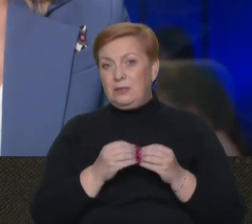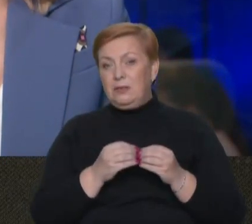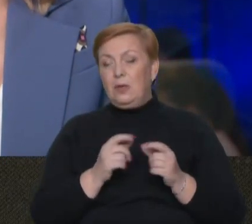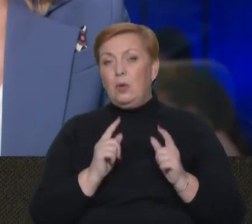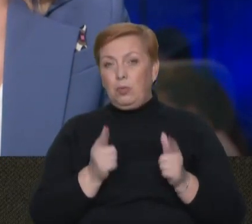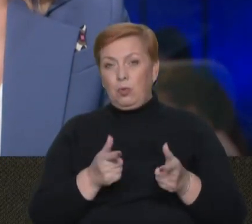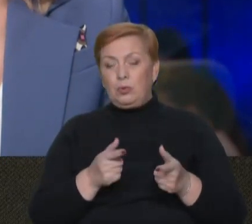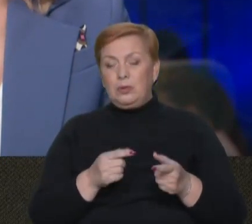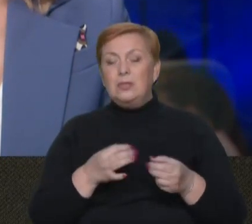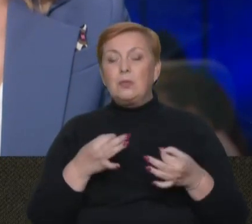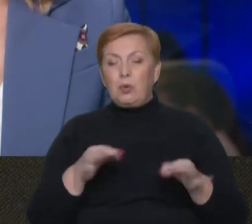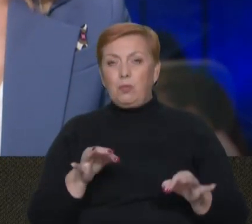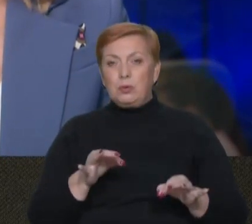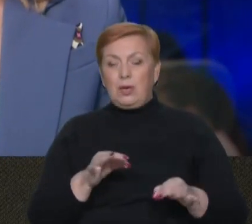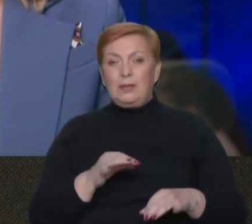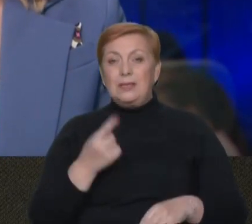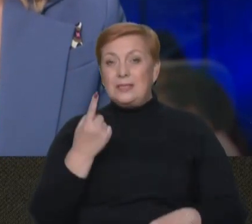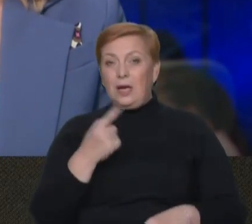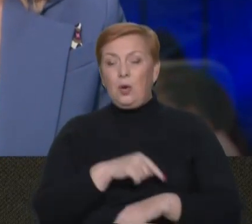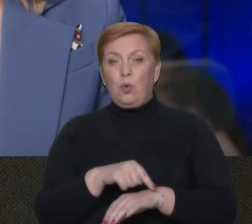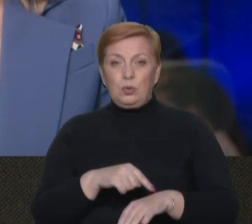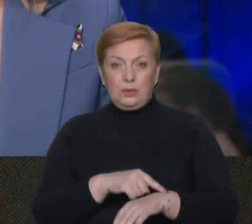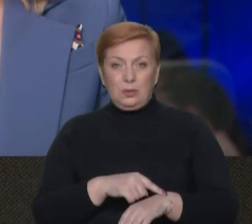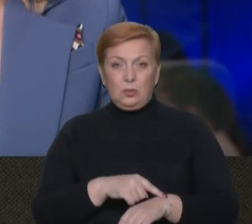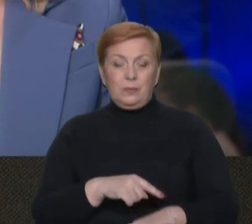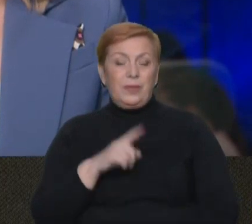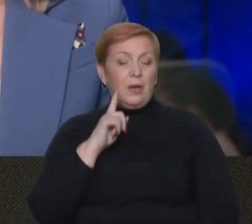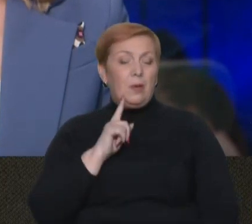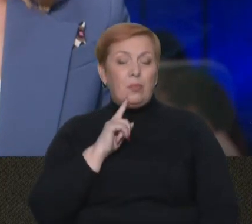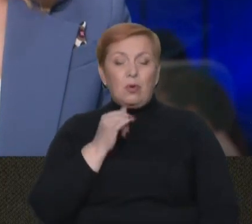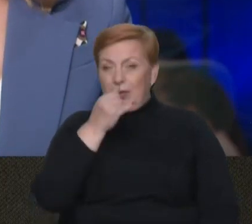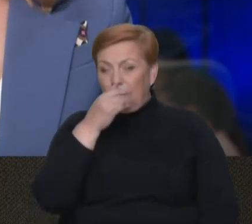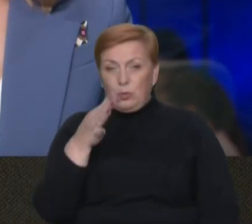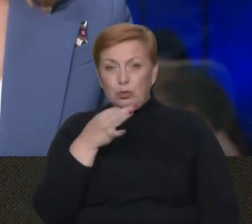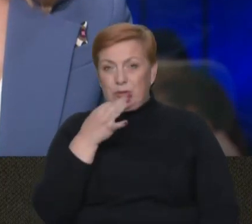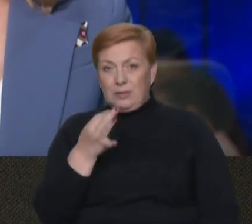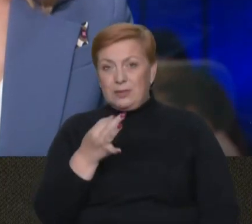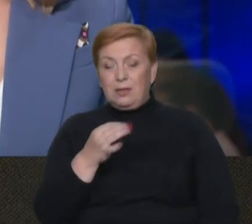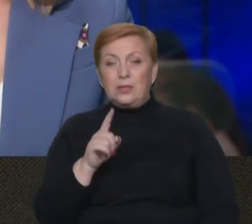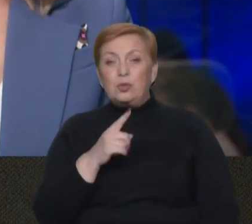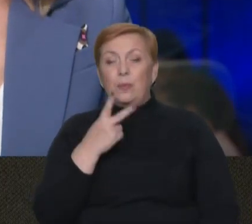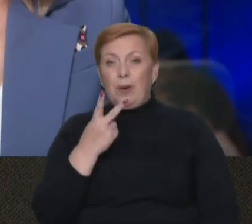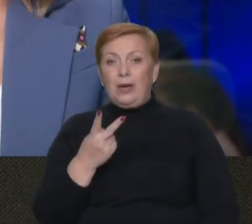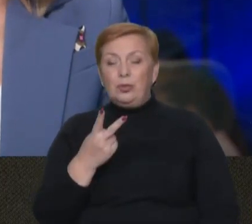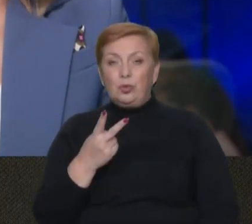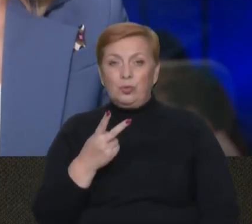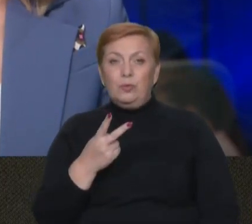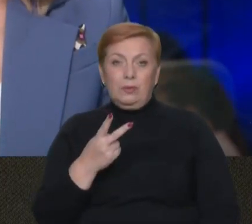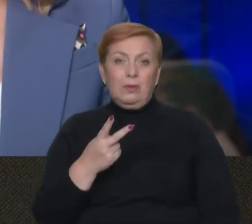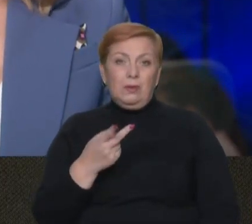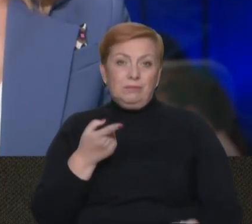погодилися пропускати за годину поки не можу сказати що ми бачимо ту інтенсивність знову ж таки